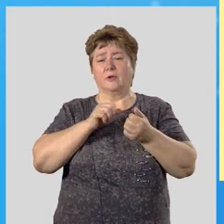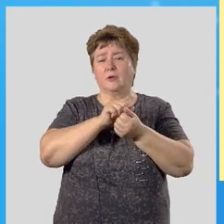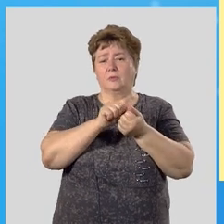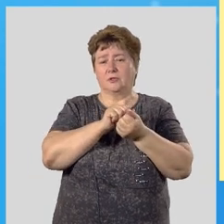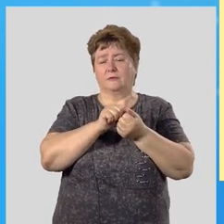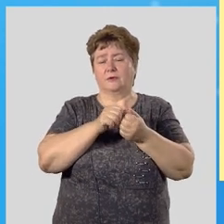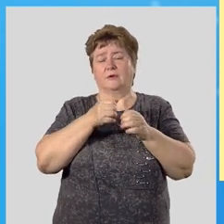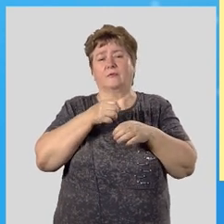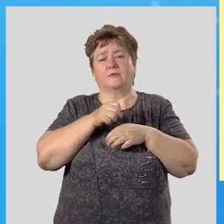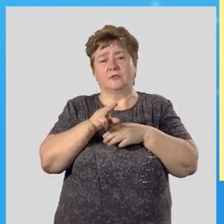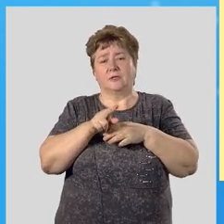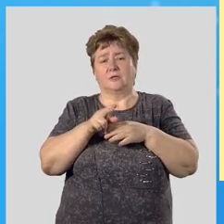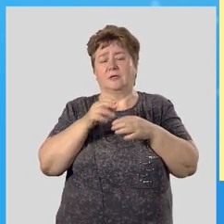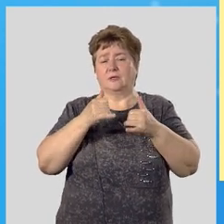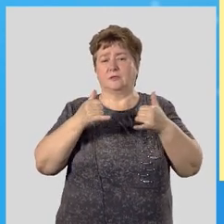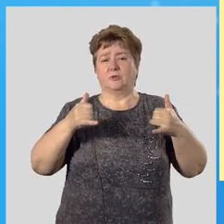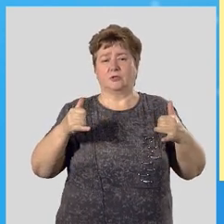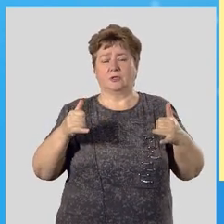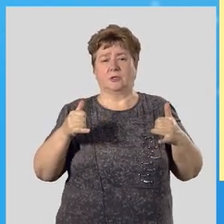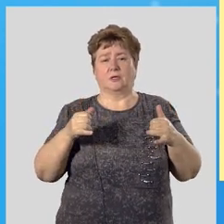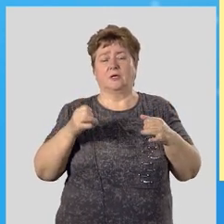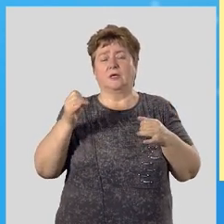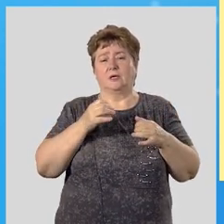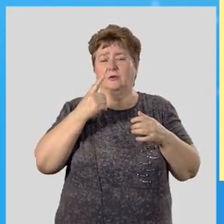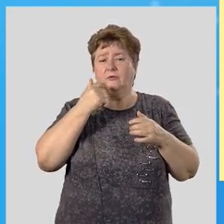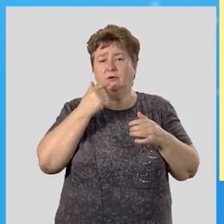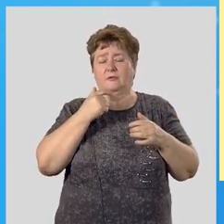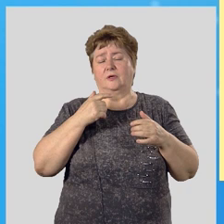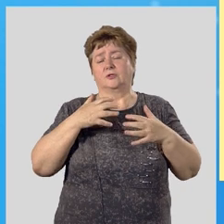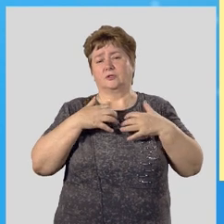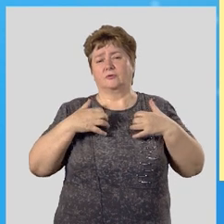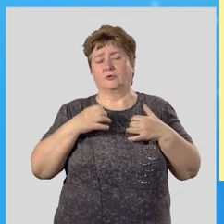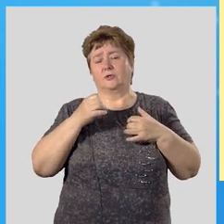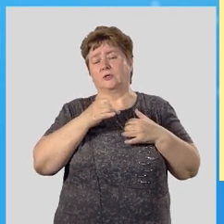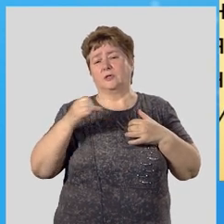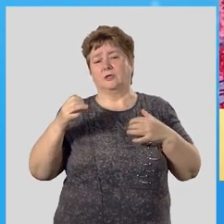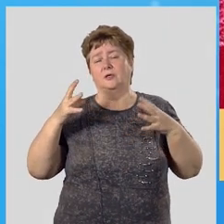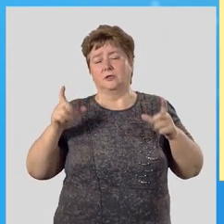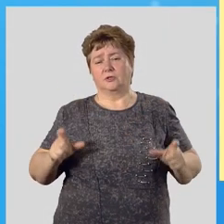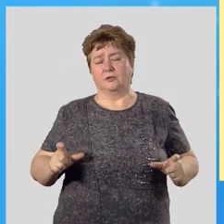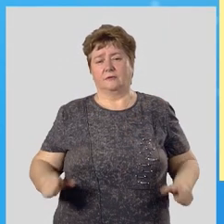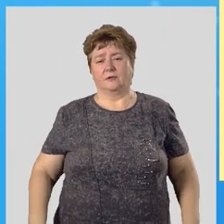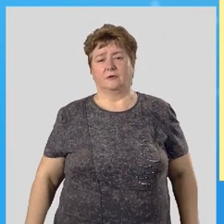пищеварения, выделения, размножения и в крови животных и человека.